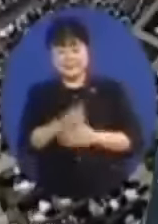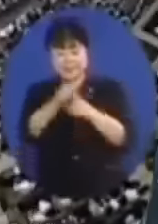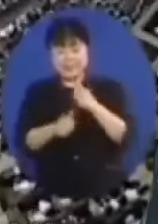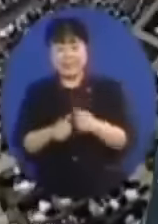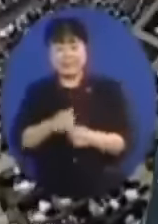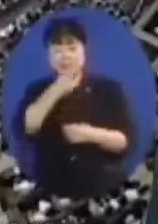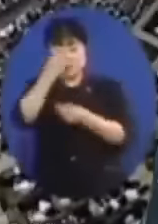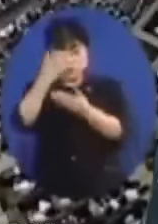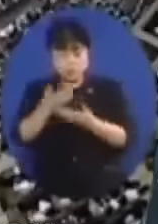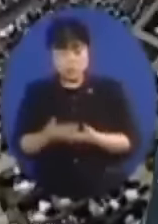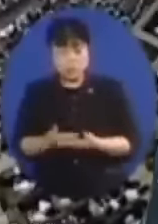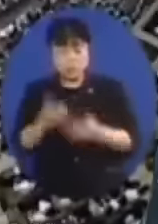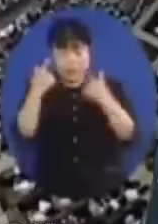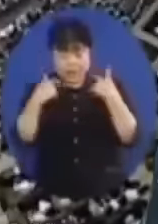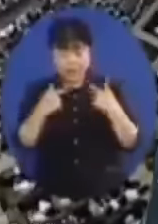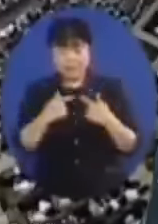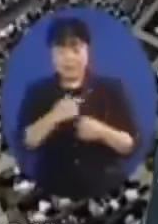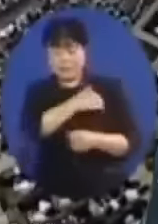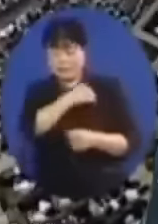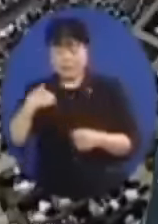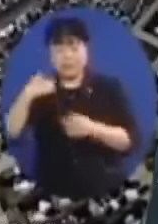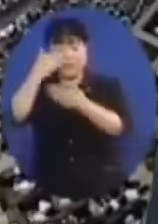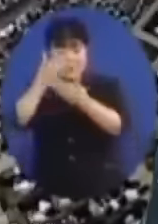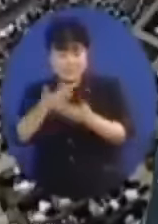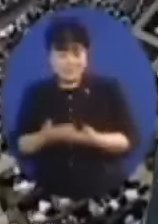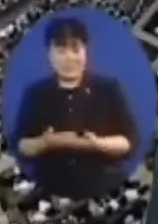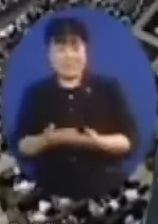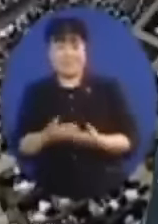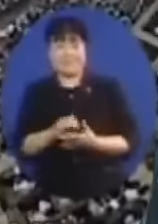하나님의 축복을 항상 능력이 가지고